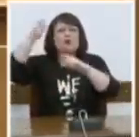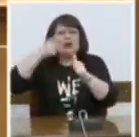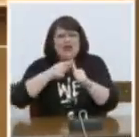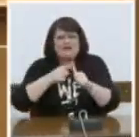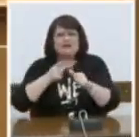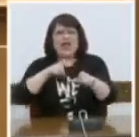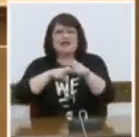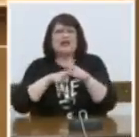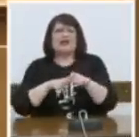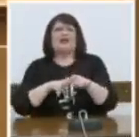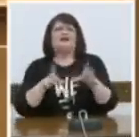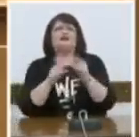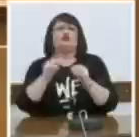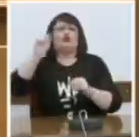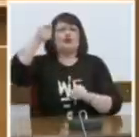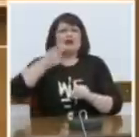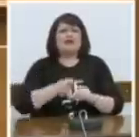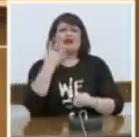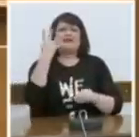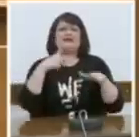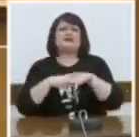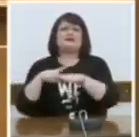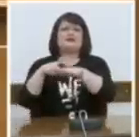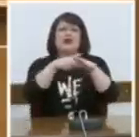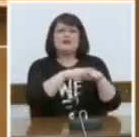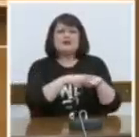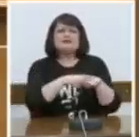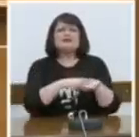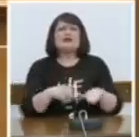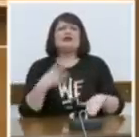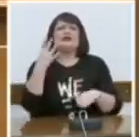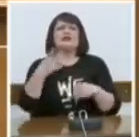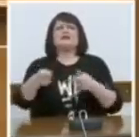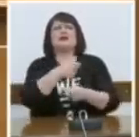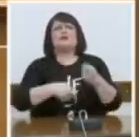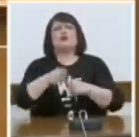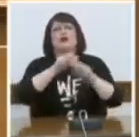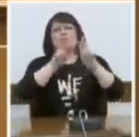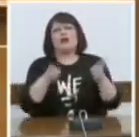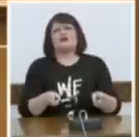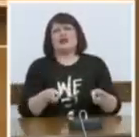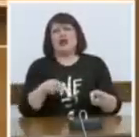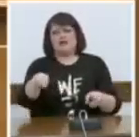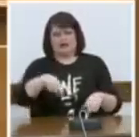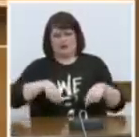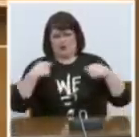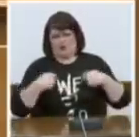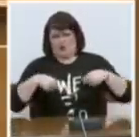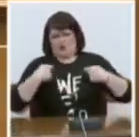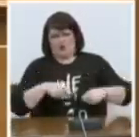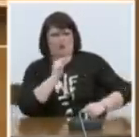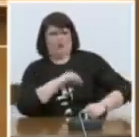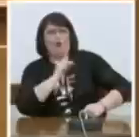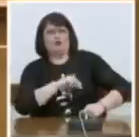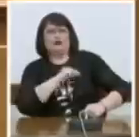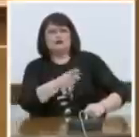διελιστήρια, 4 τράπεζες και λίγες αλυσίδες μεγάλων εμπορικών καταστημάτων. Αυτή είναι η αλήθεια. 3 είναι τα καθήκοντα λοιπόν